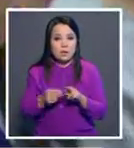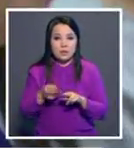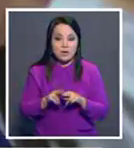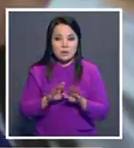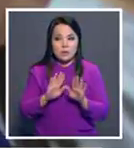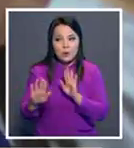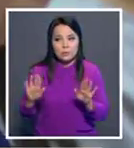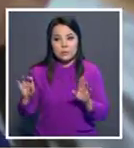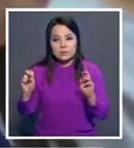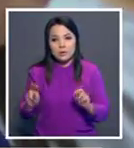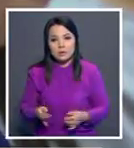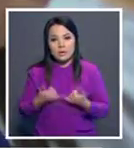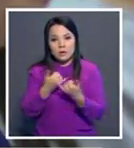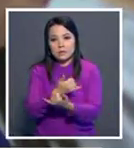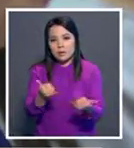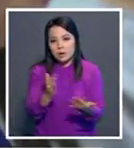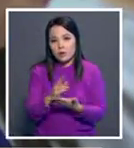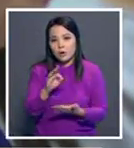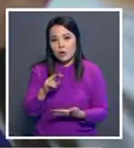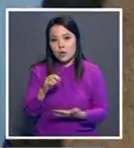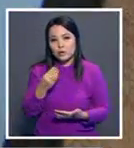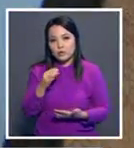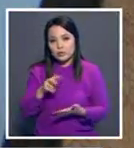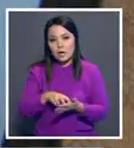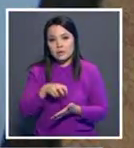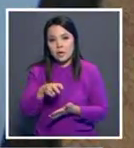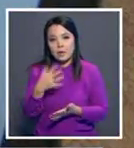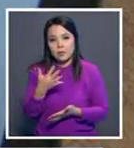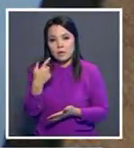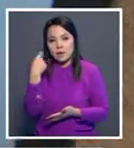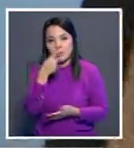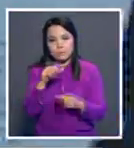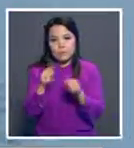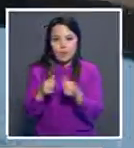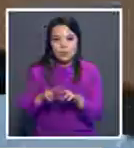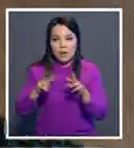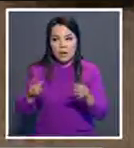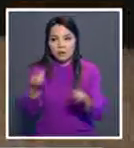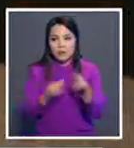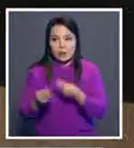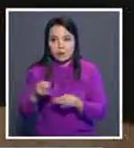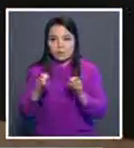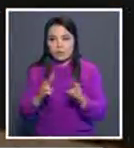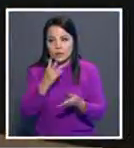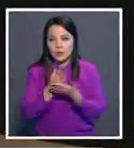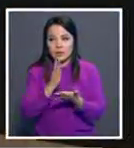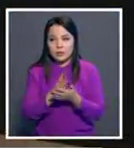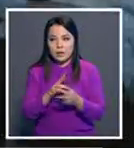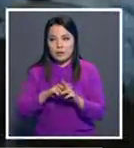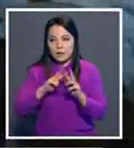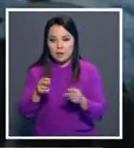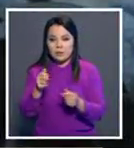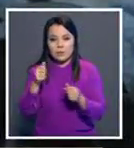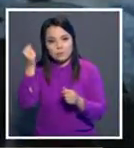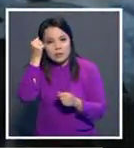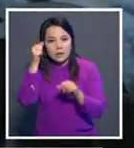көрме көпшілік назарына ұсынылды. Онда Голощекинге хат жазған бесеудің бейнесін айнытпай келтірген кескінге куә боласыз. Сондай-ақ